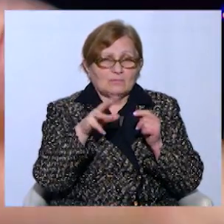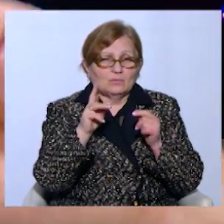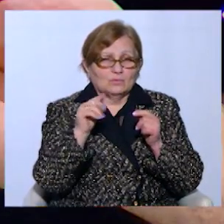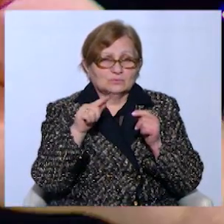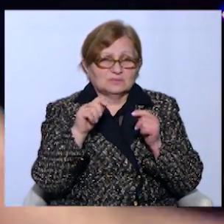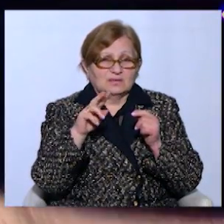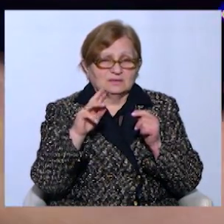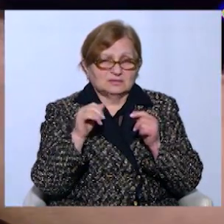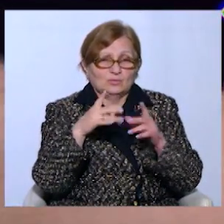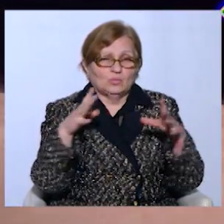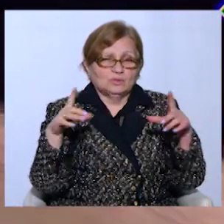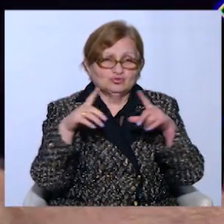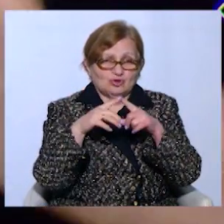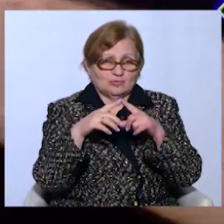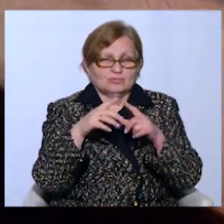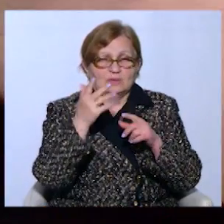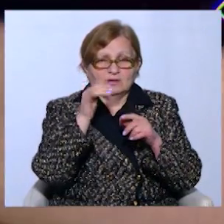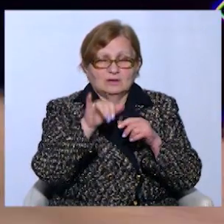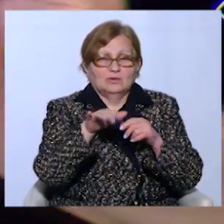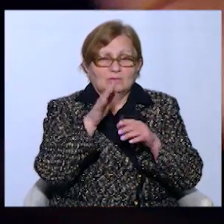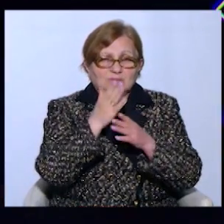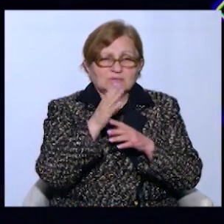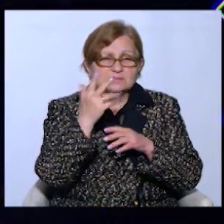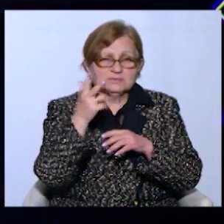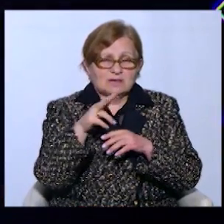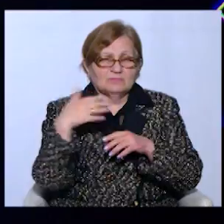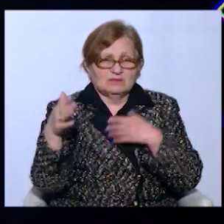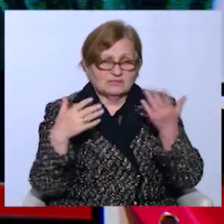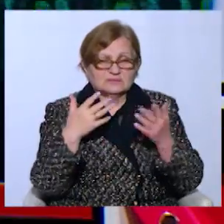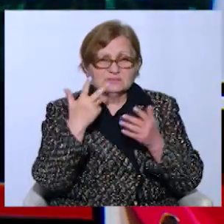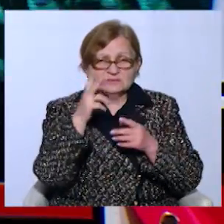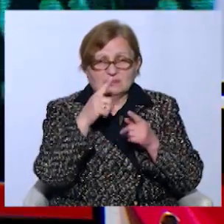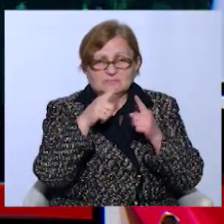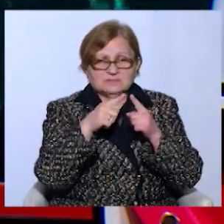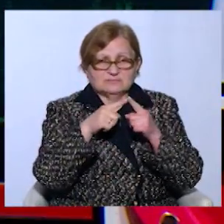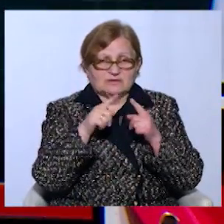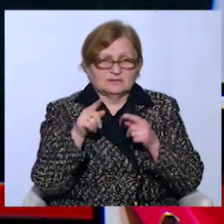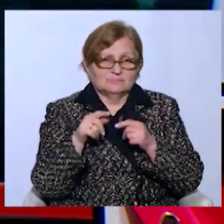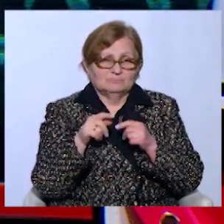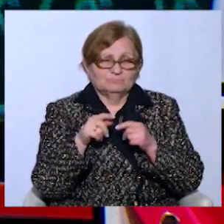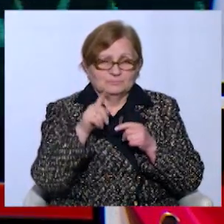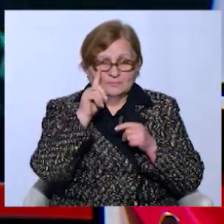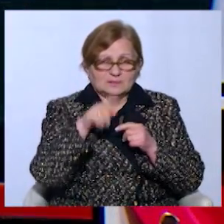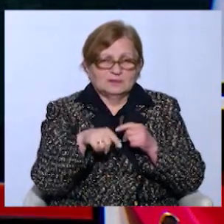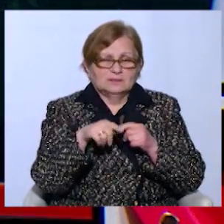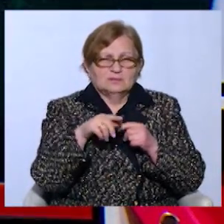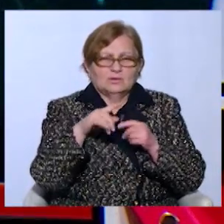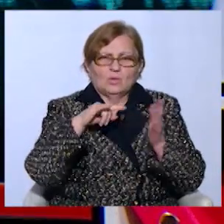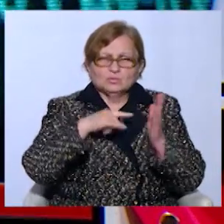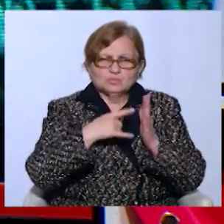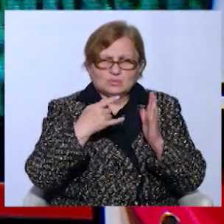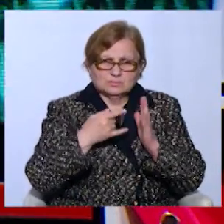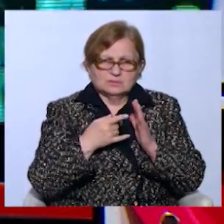შეკრული ტეხილია, მას აქვს სამი გვერდი და სამი წვერო. თქვენ ასევე იცნობთ ოთხკუთხედებს.